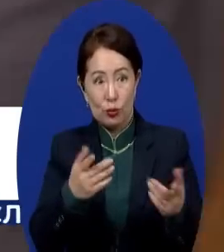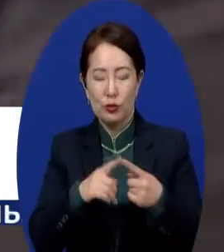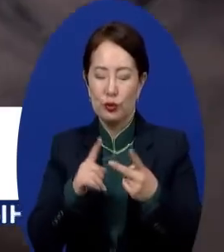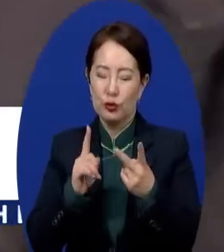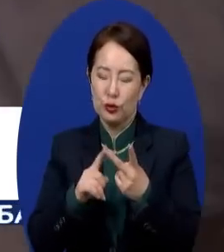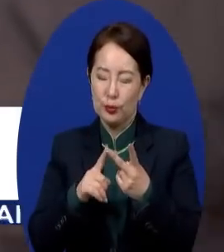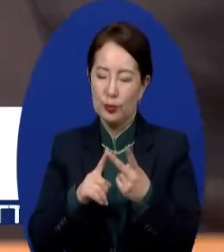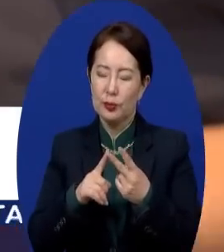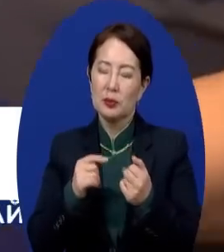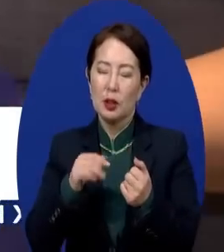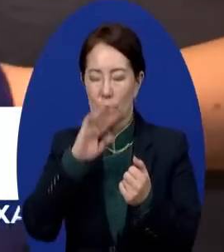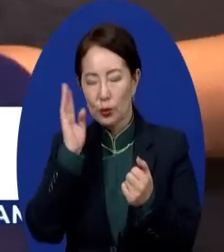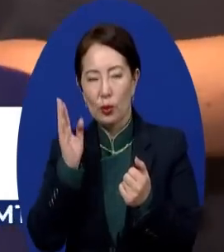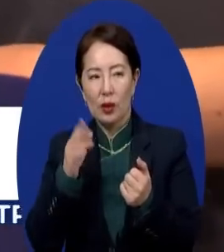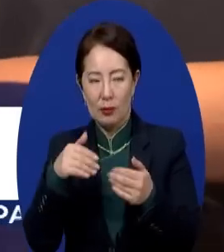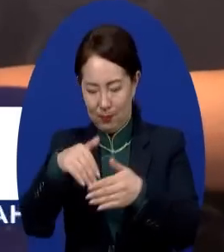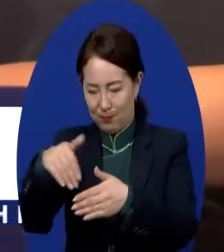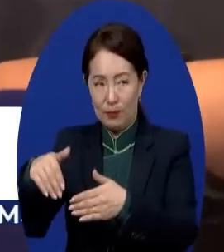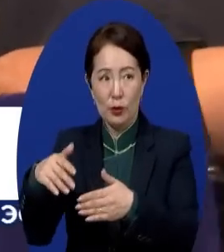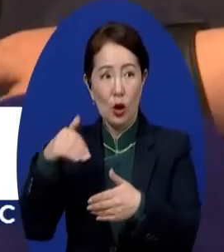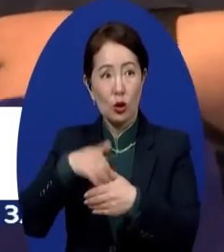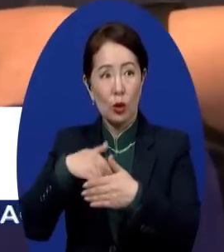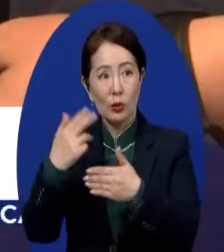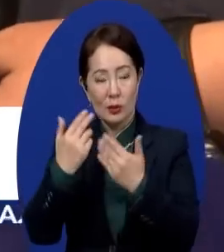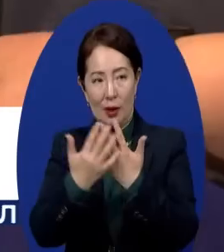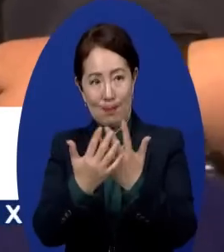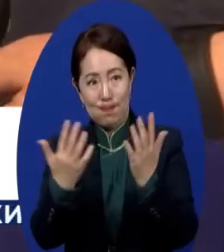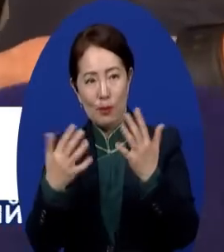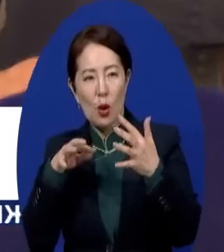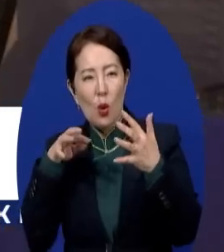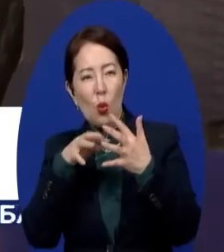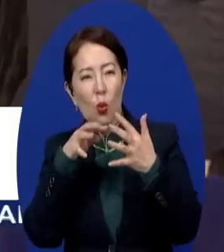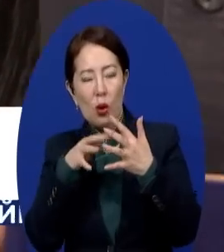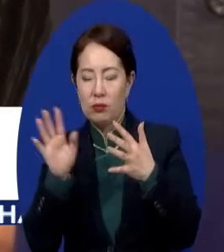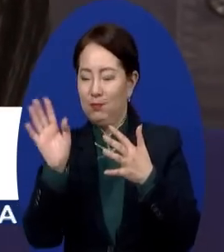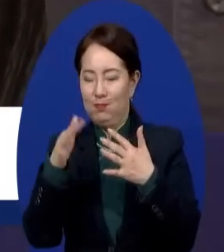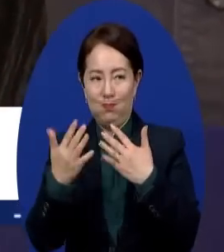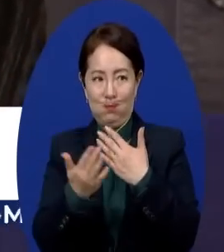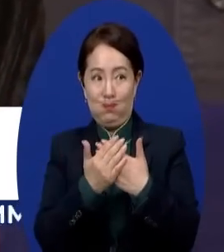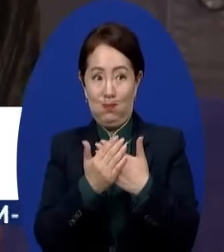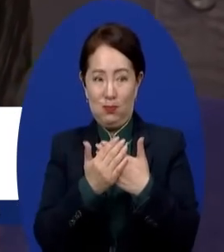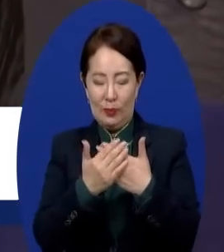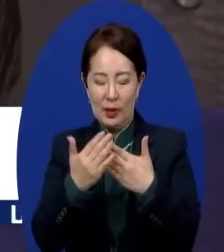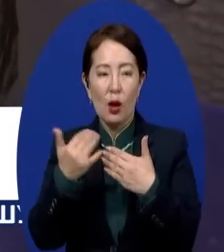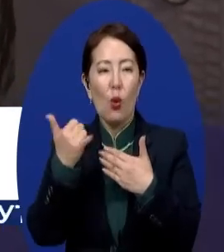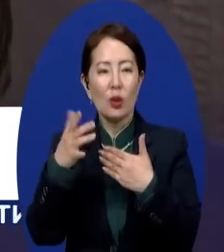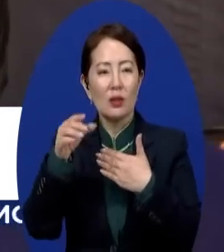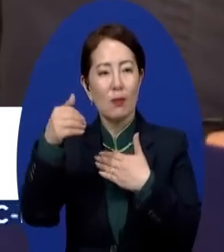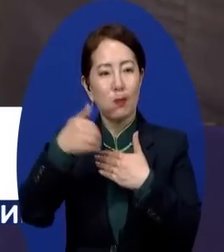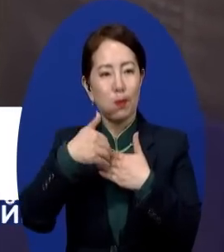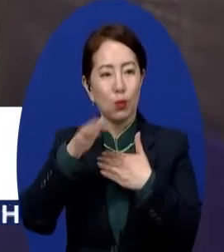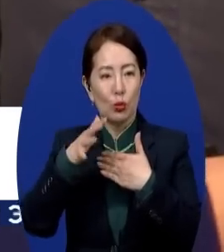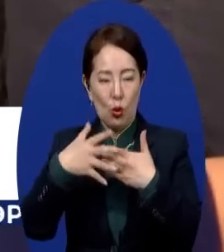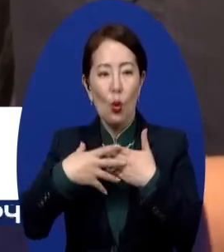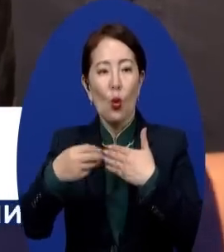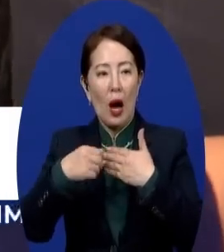дулаалаг. Хэд хэдэн зүйлтэй нэгдүгээр тийм дотор цагаан бүрээс нь уур нэвтрүүлдэг. Завсрын бүрээс нь болохоо ус нэвтрүүлэхгүй уур